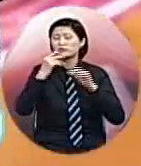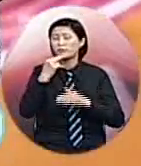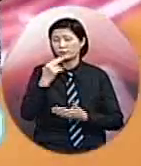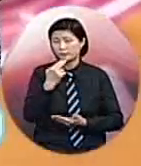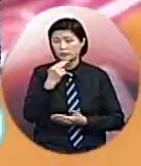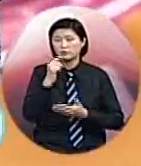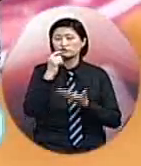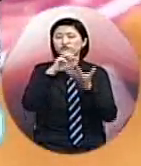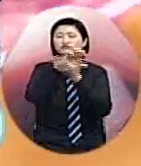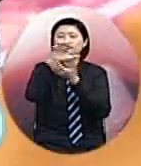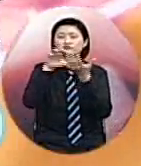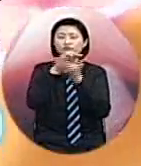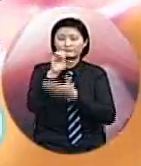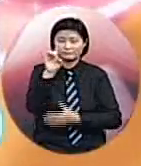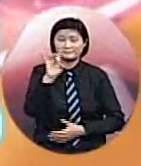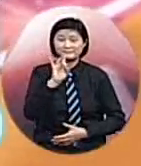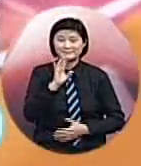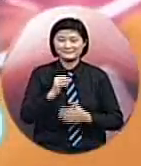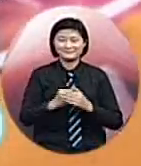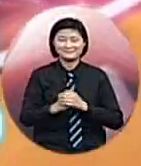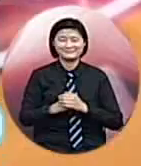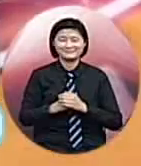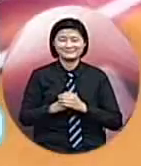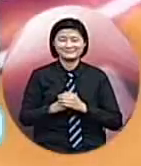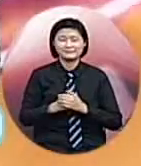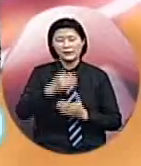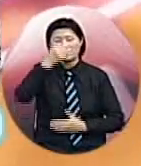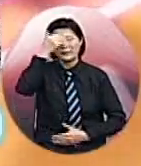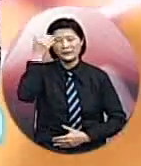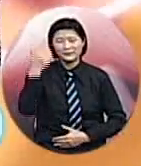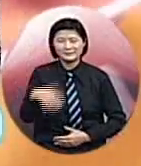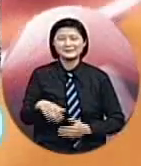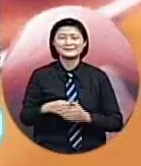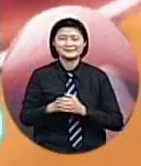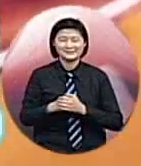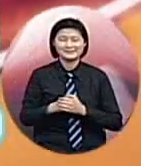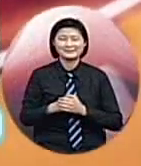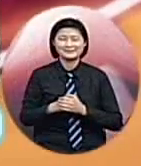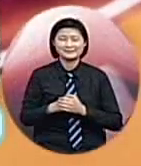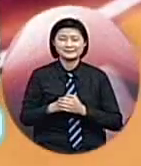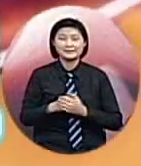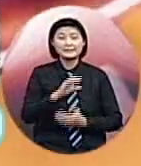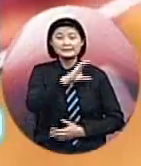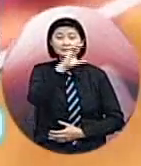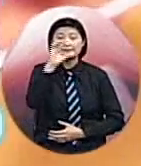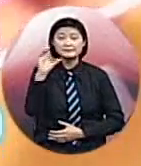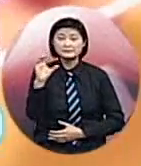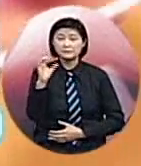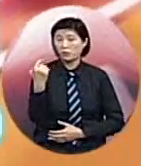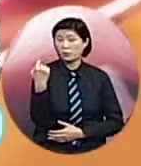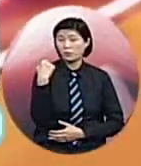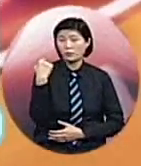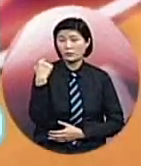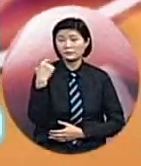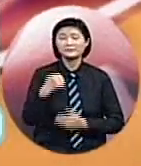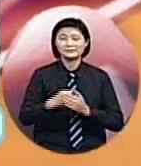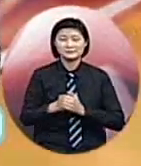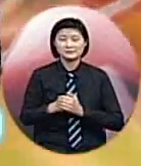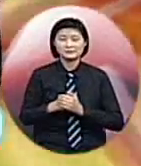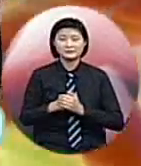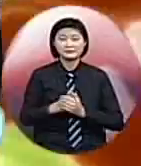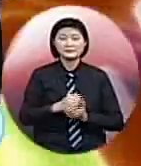구름만 끼었어요. 구름만요? 예. 아, 천만 다행이네요. 근데 네. 크리스마스가 어제였는데 네.